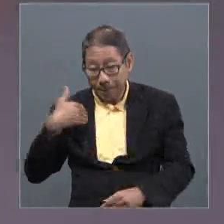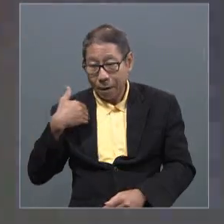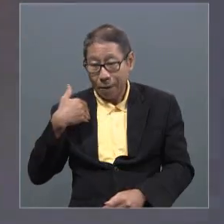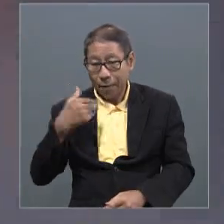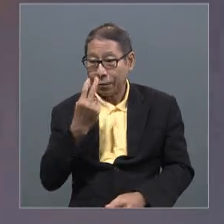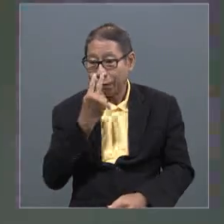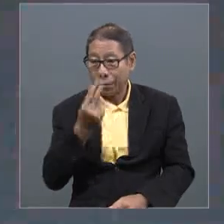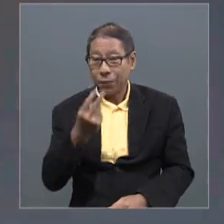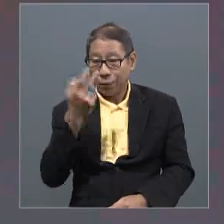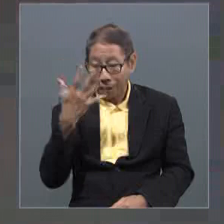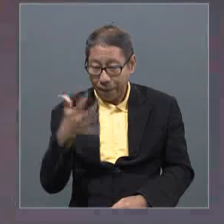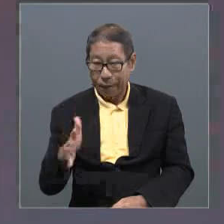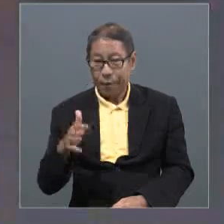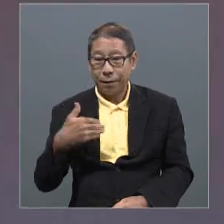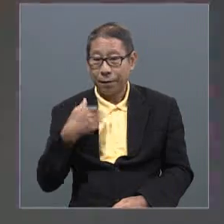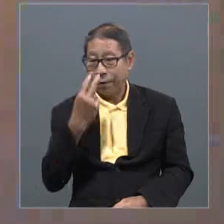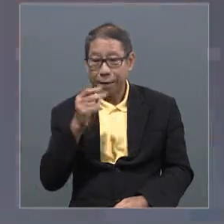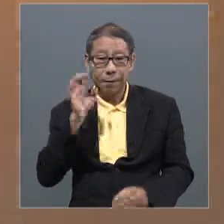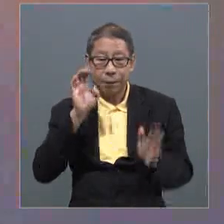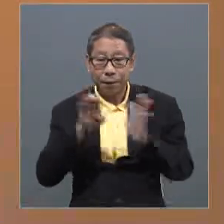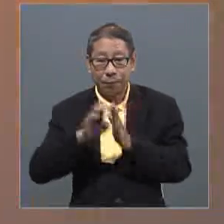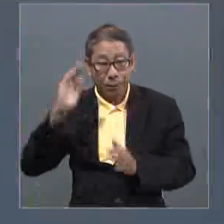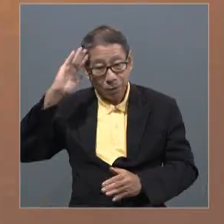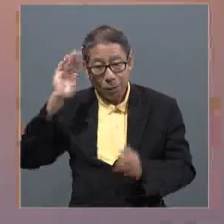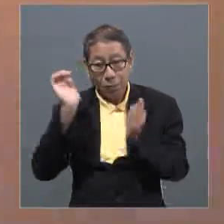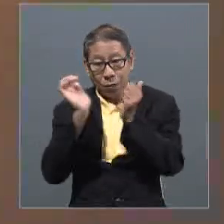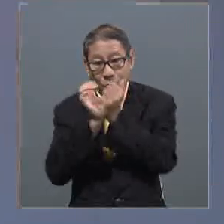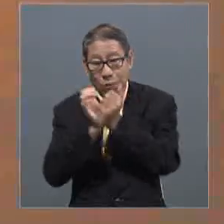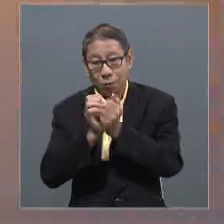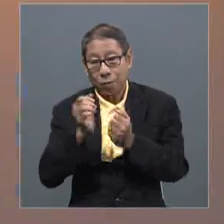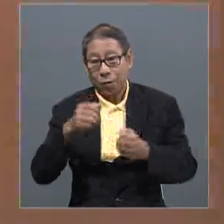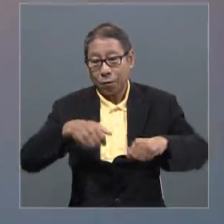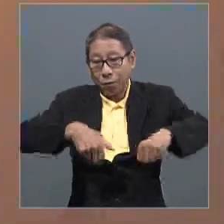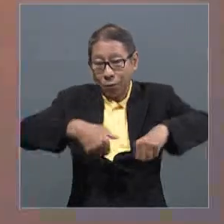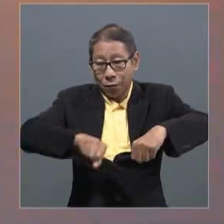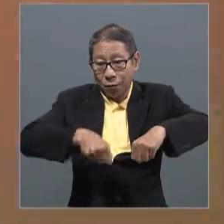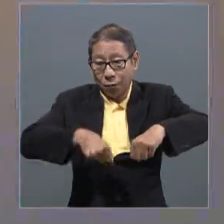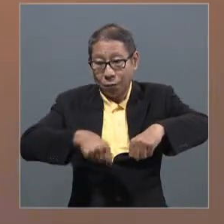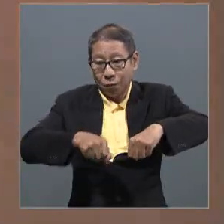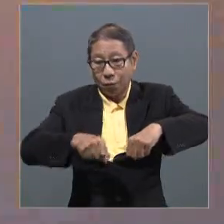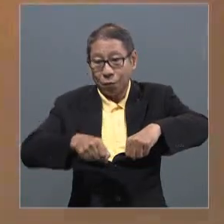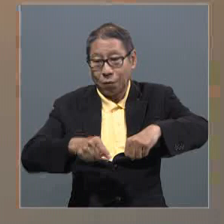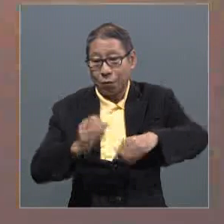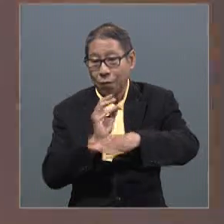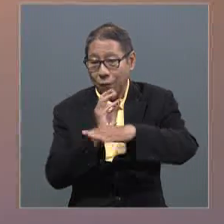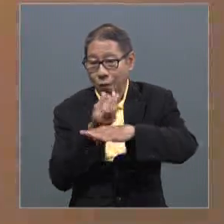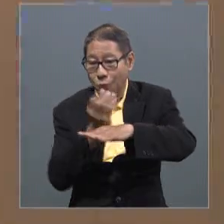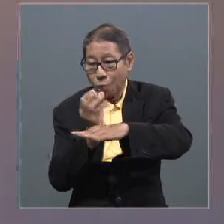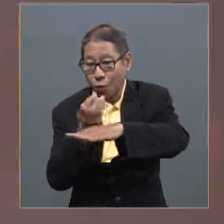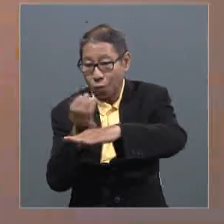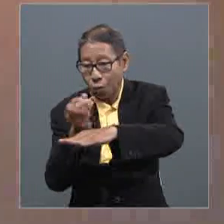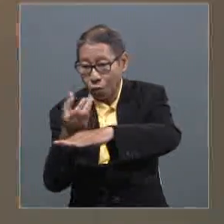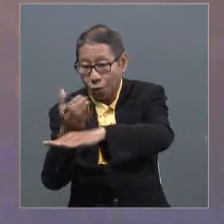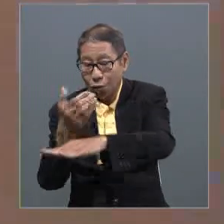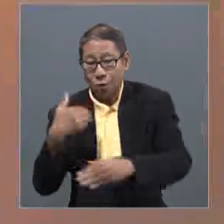พอไปดูภาพจากกล้องวงจรปิดเนี่ยมันเห็นภาพตำรวจในเครื่องแบบนะครับขับรถจักรยานยนต์ขนาดใหญ่วิ่งเปิดไฟสัญญาณไฟเนี่ยนำ